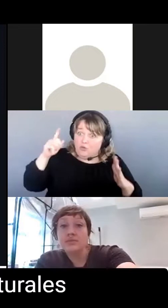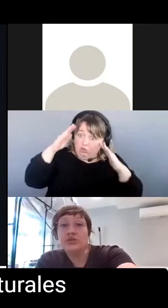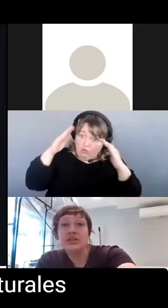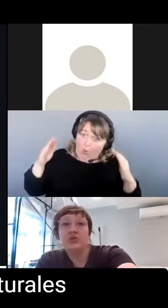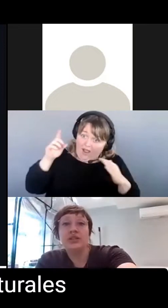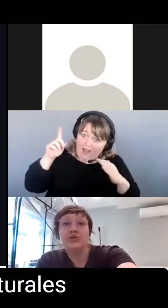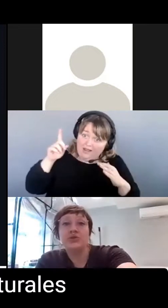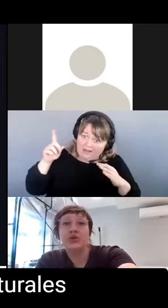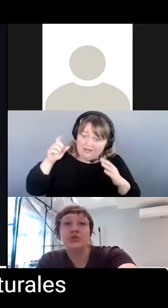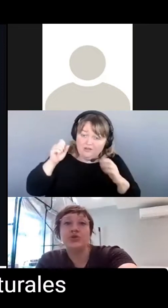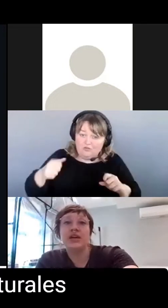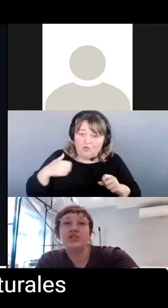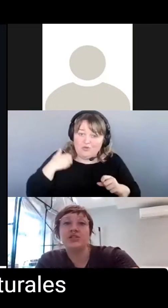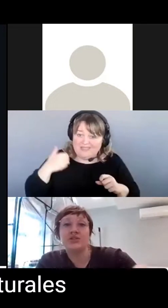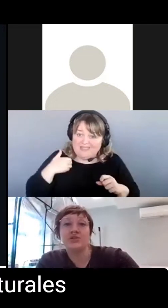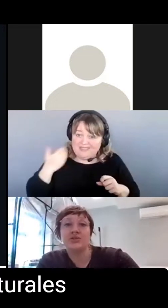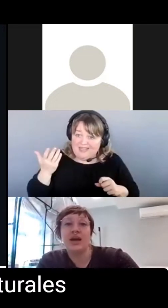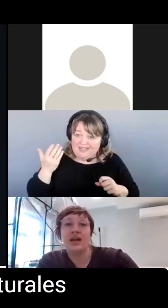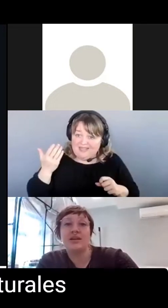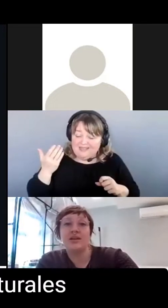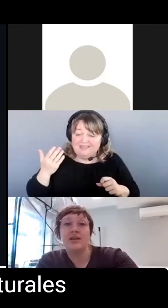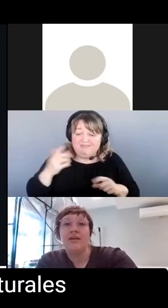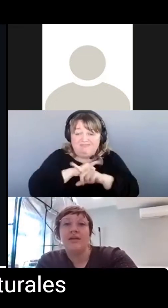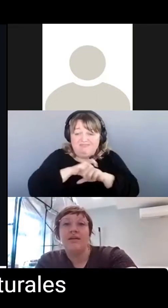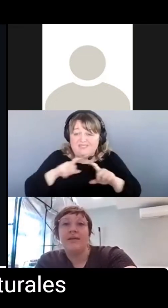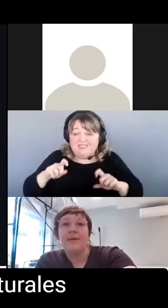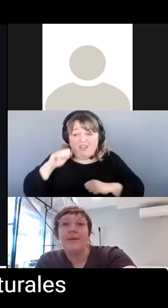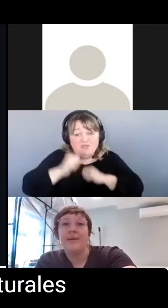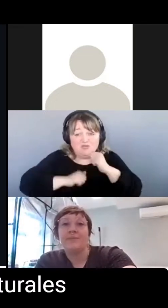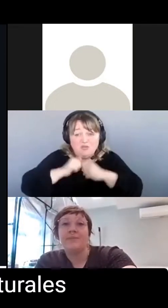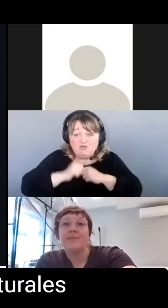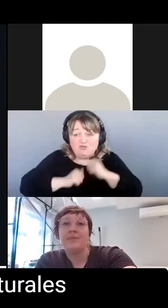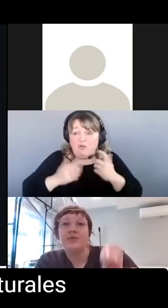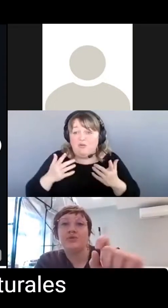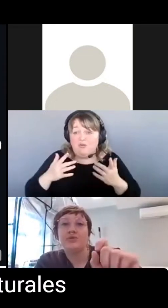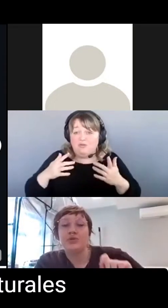remise. Utiliser toutes les structures architecturales